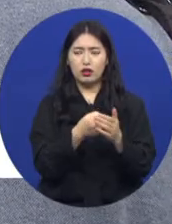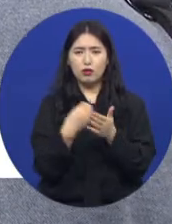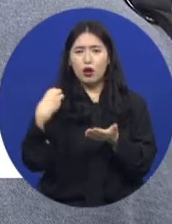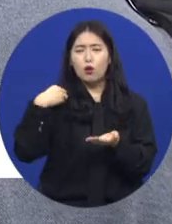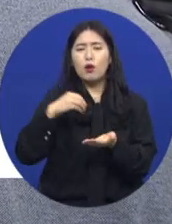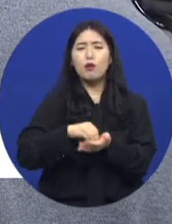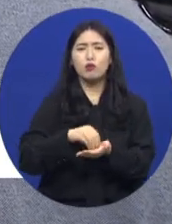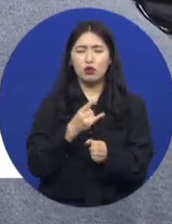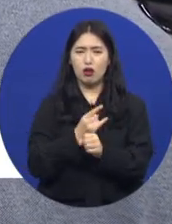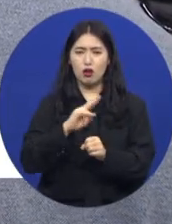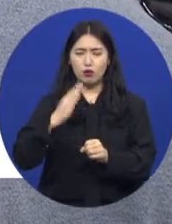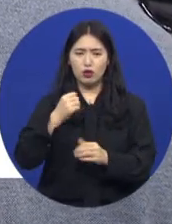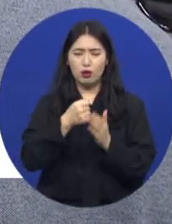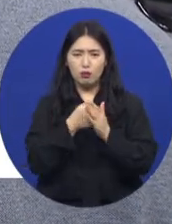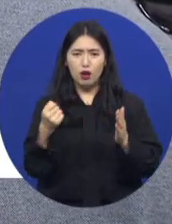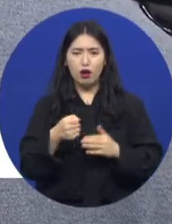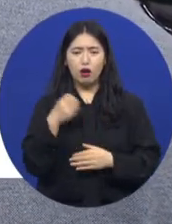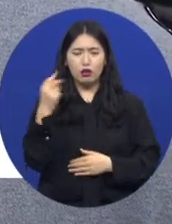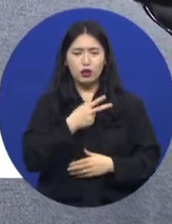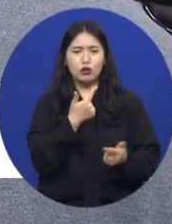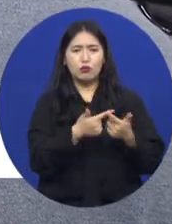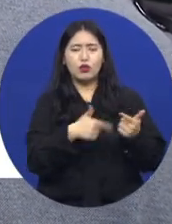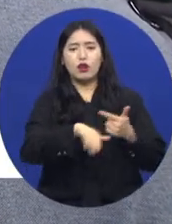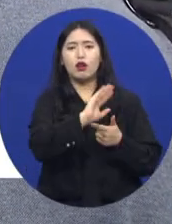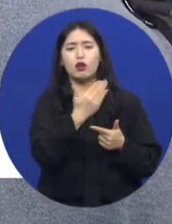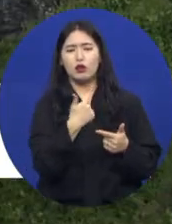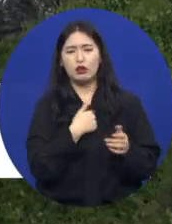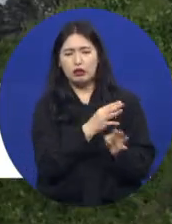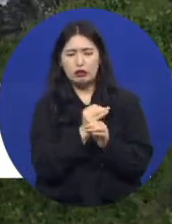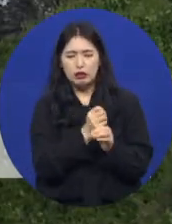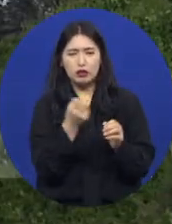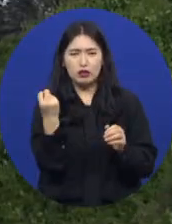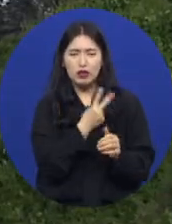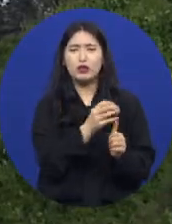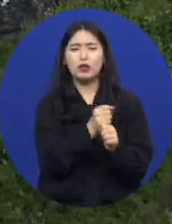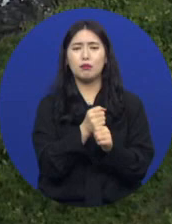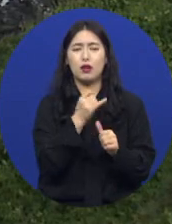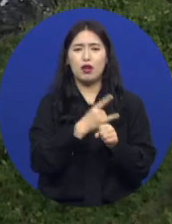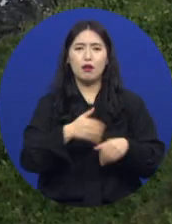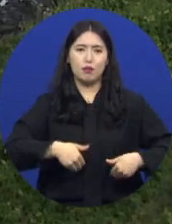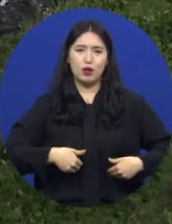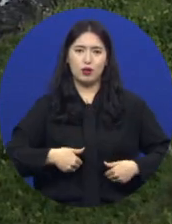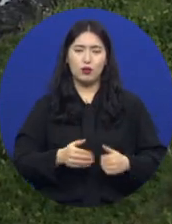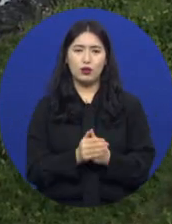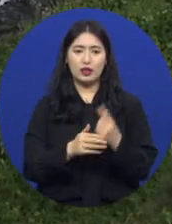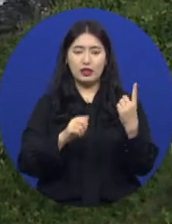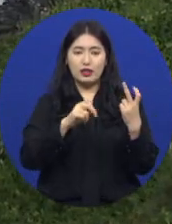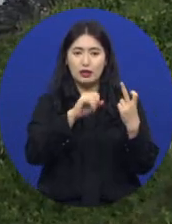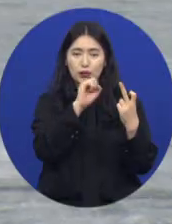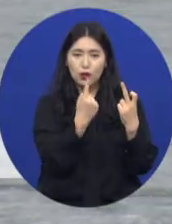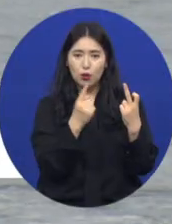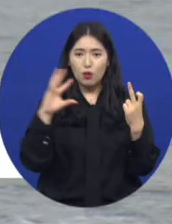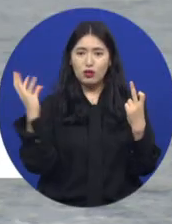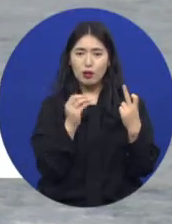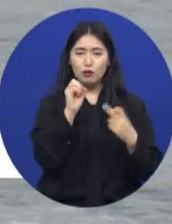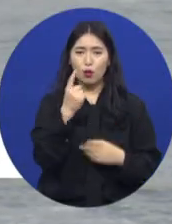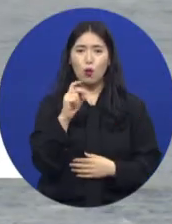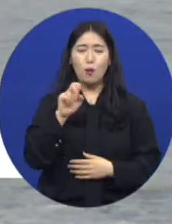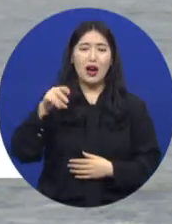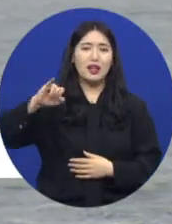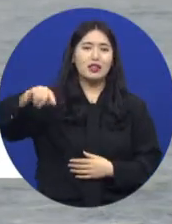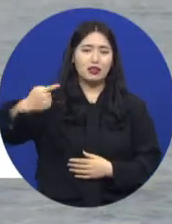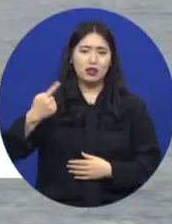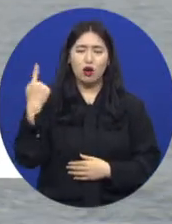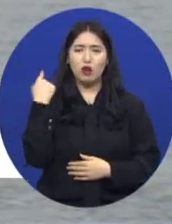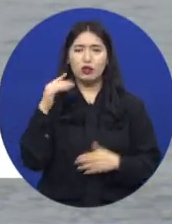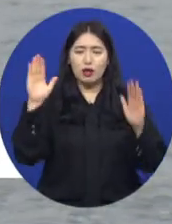조치를 해야 된다길래 부산으로만 가야 되기 때문에 다시 이제 시간을 또 일정을 또 잡아서. 제12호 태풍 오마이스는 어젯밤 8시쯤